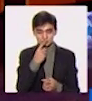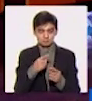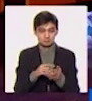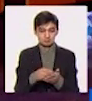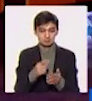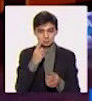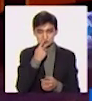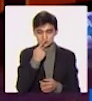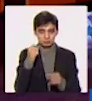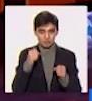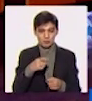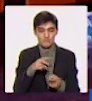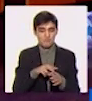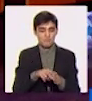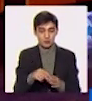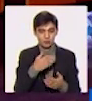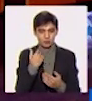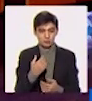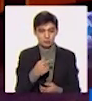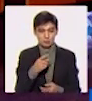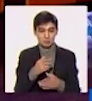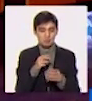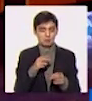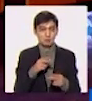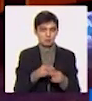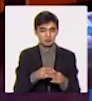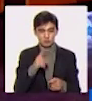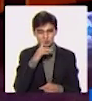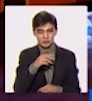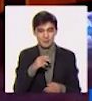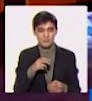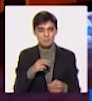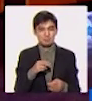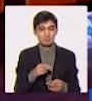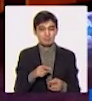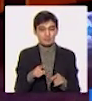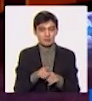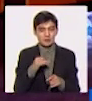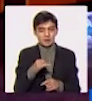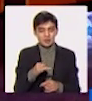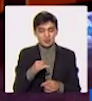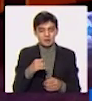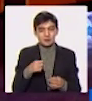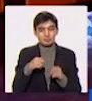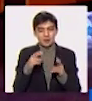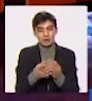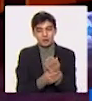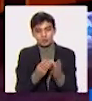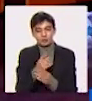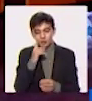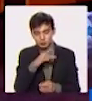безвредный, поэтому можно пользоваться. То есть не помешает, да? Не помешает. А, и қолғаппен арнайы жүрмесекте антисептикалық сұйықтықтардың